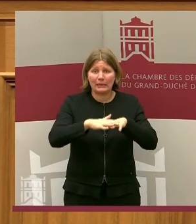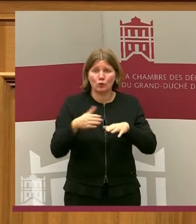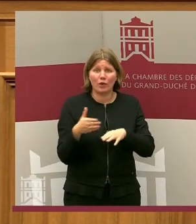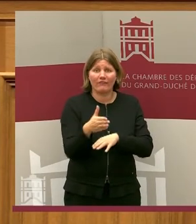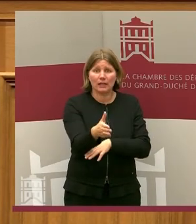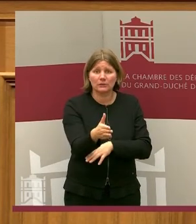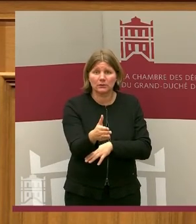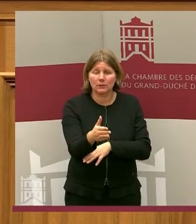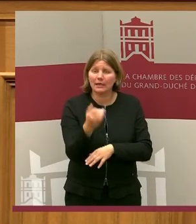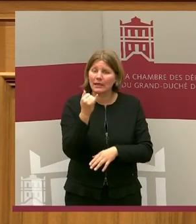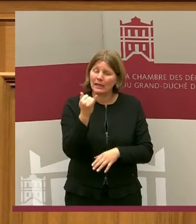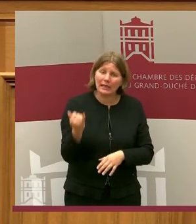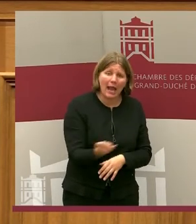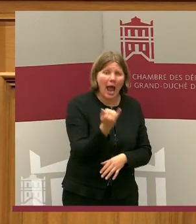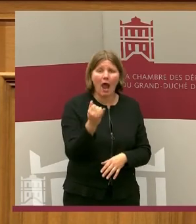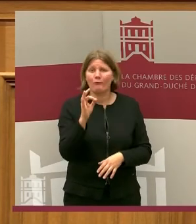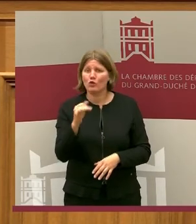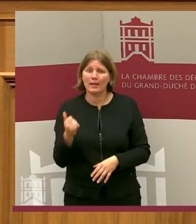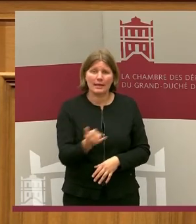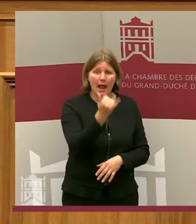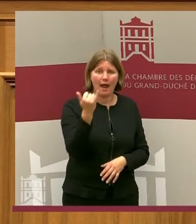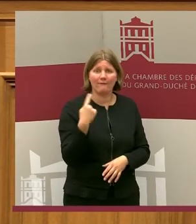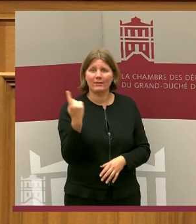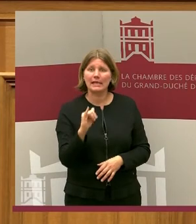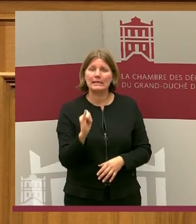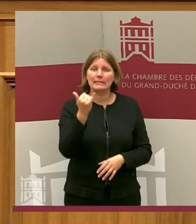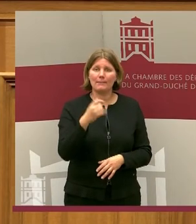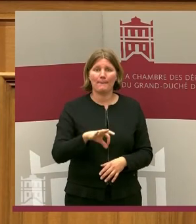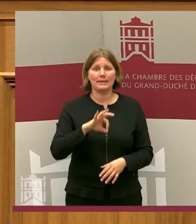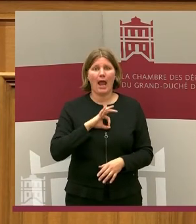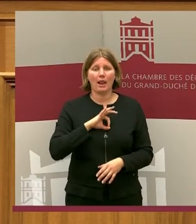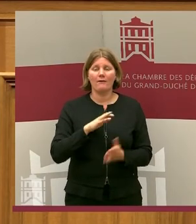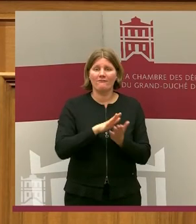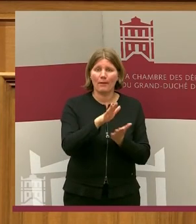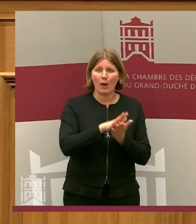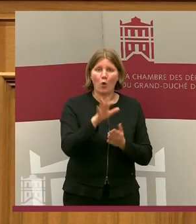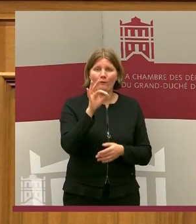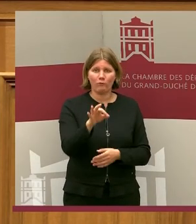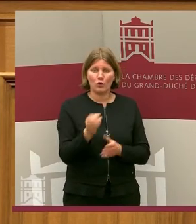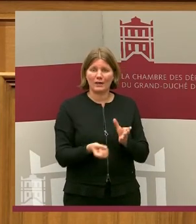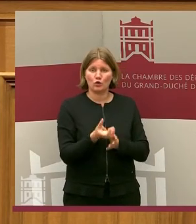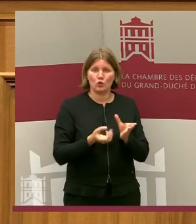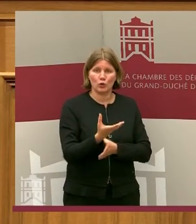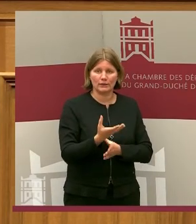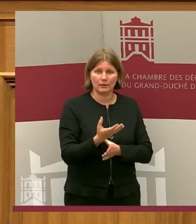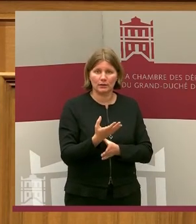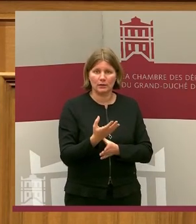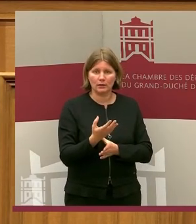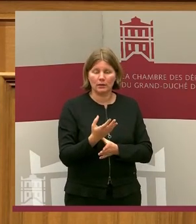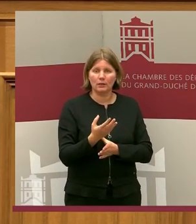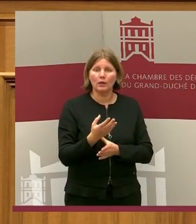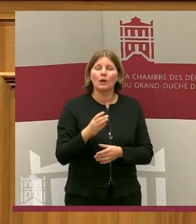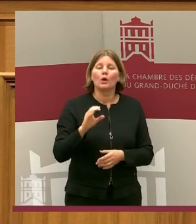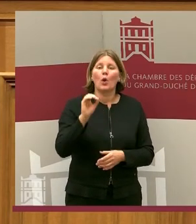Earth Overshoot Day Silbermedaille, was der Verbrauch von Ressourcen geht. Und das soll keine Ambition für uns, für